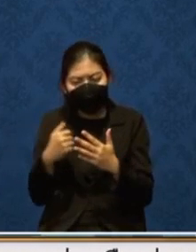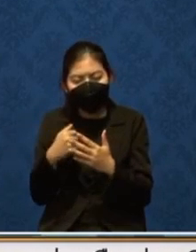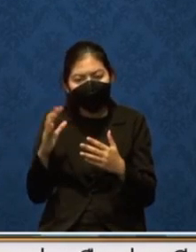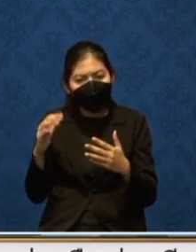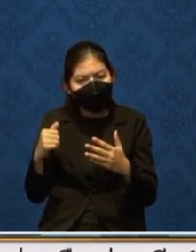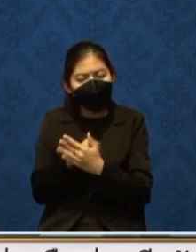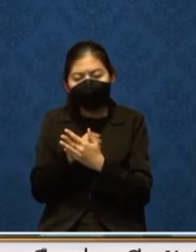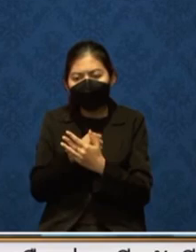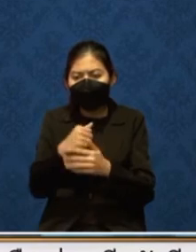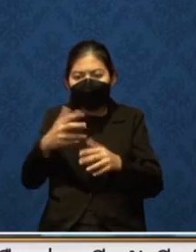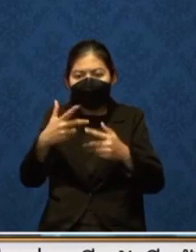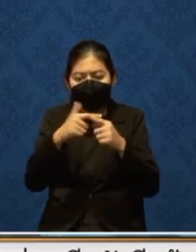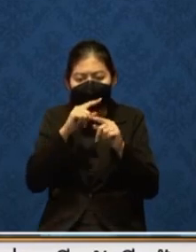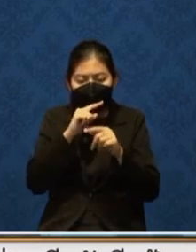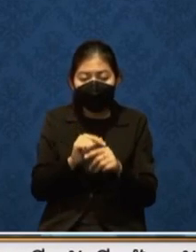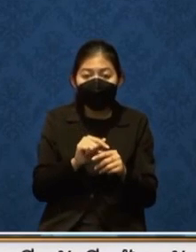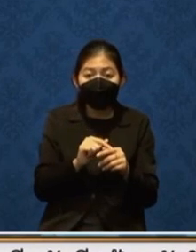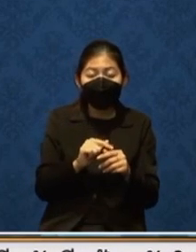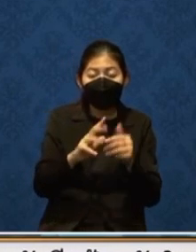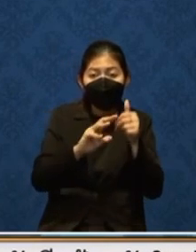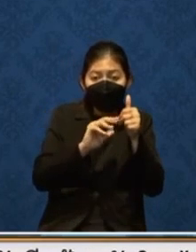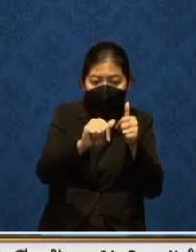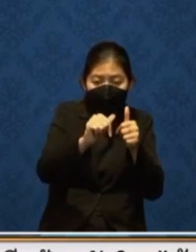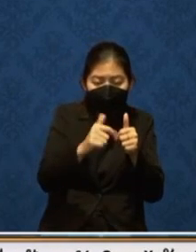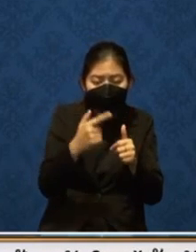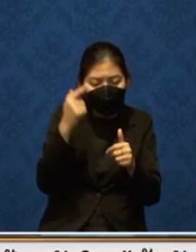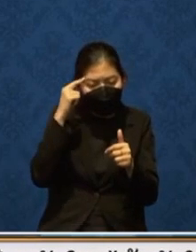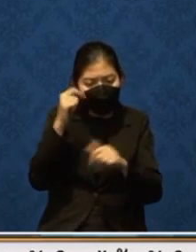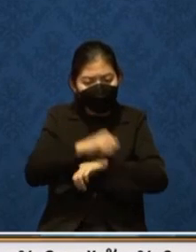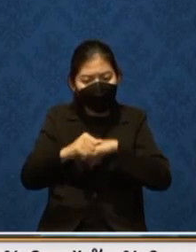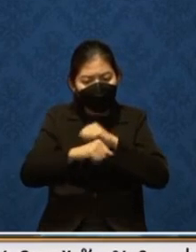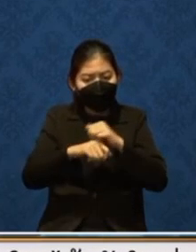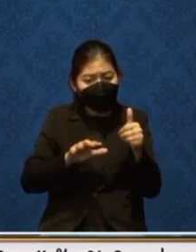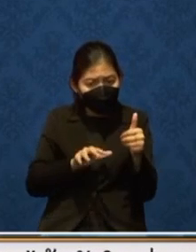เลยในเมืองนะครั